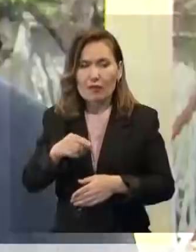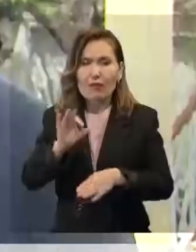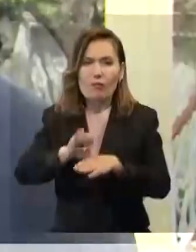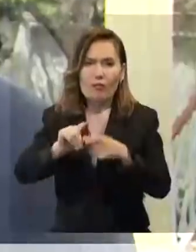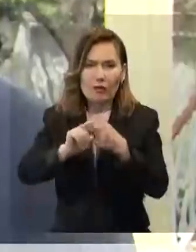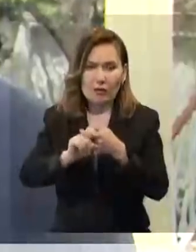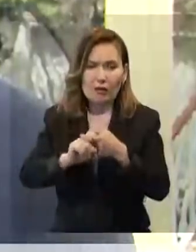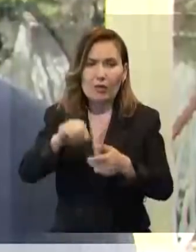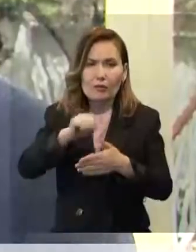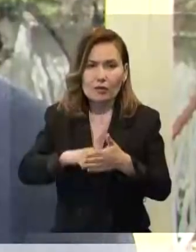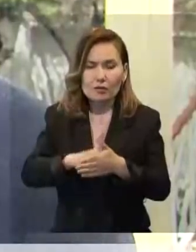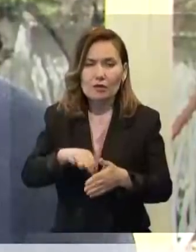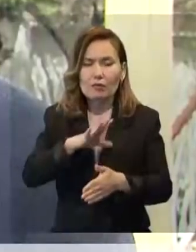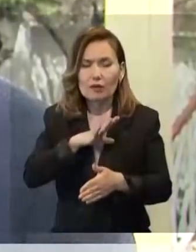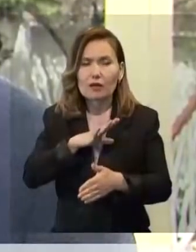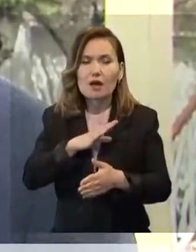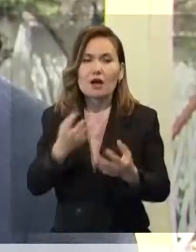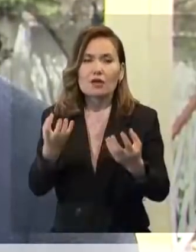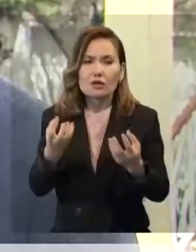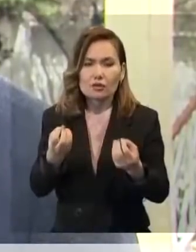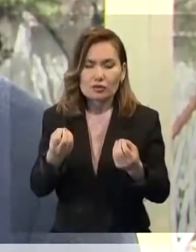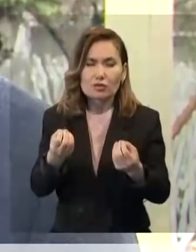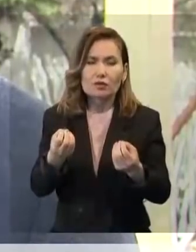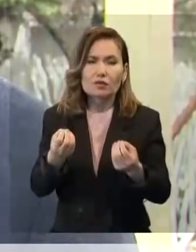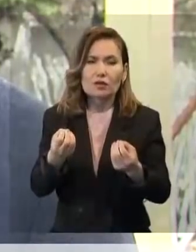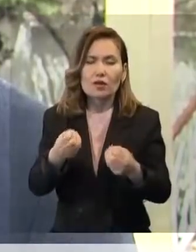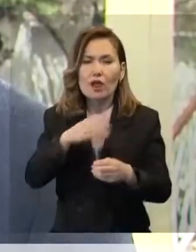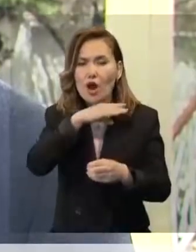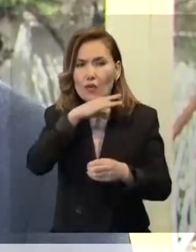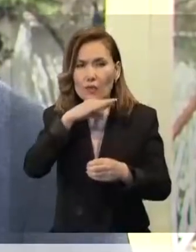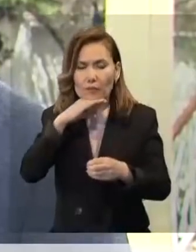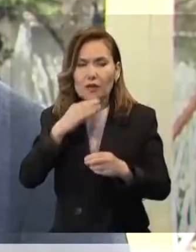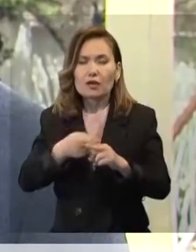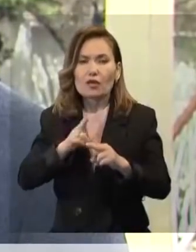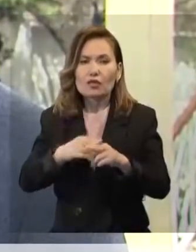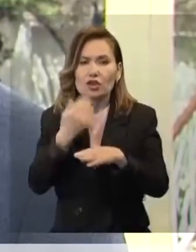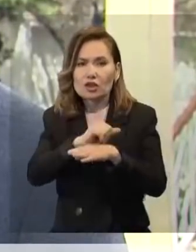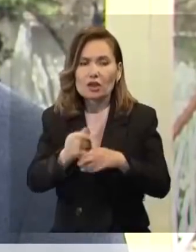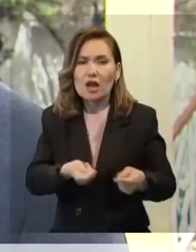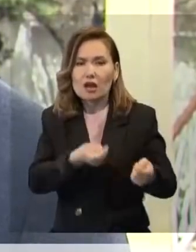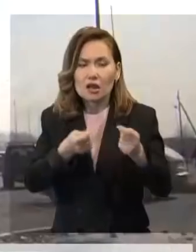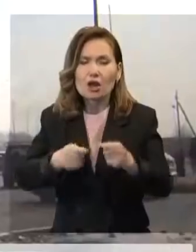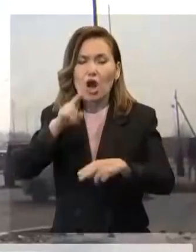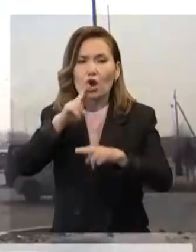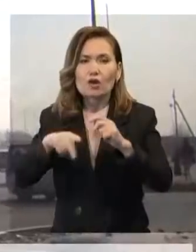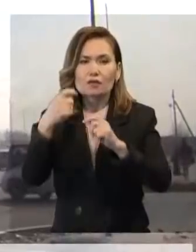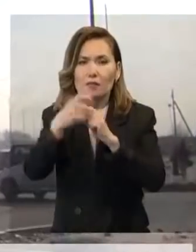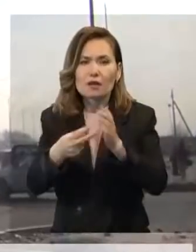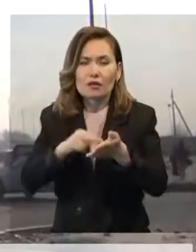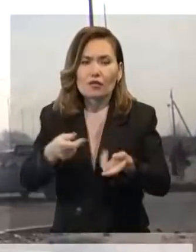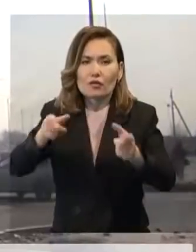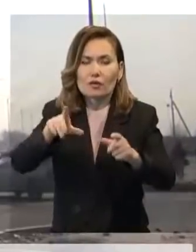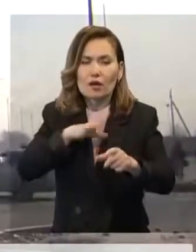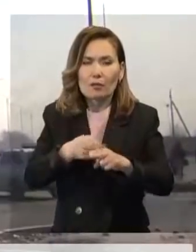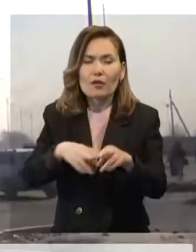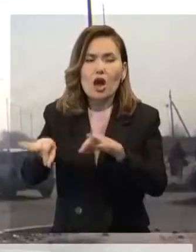бар, сол пандемияға байланысты көп деген құрылыс материалдарының бағасы қымбаттап кетті. Мамандардың айтуынша, қазір